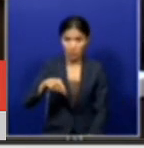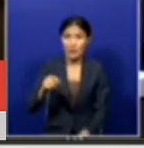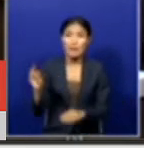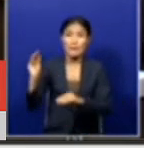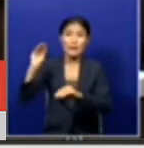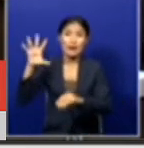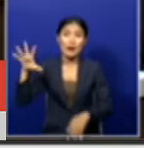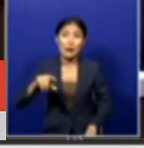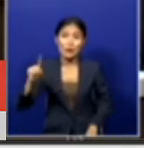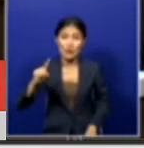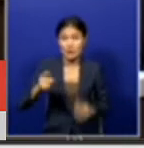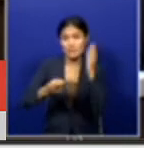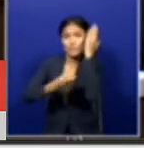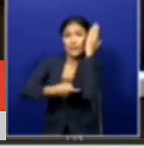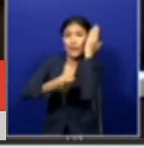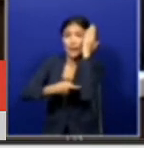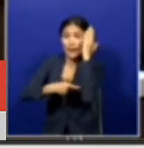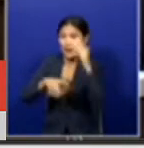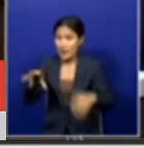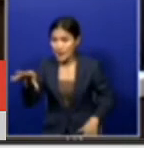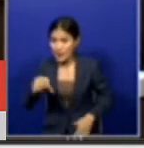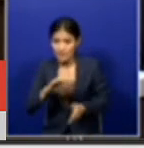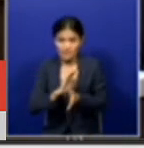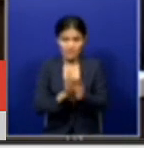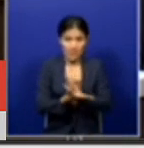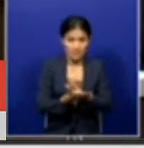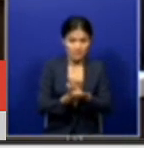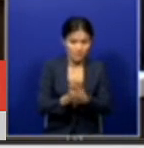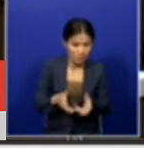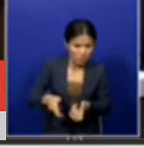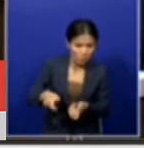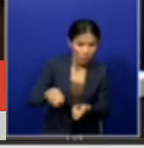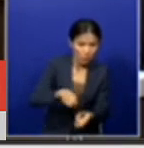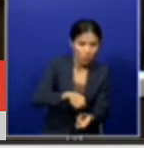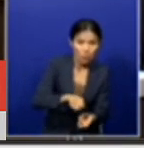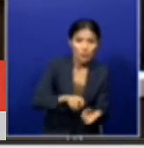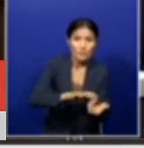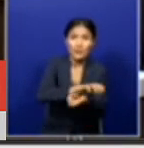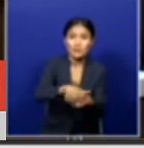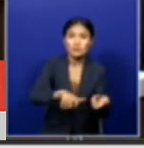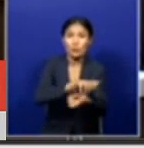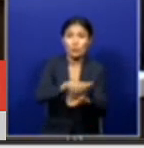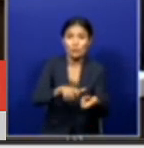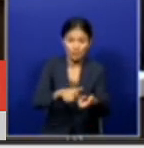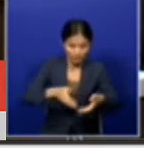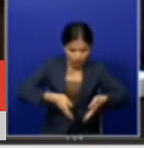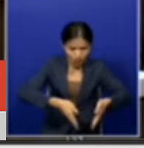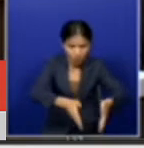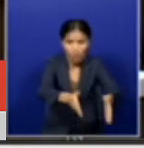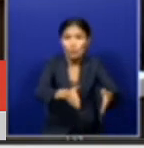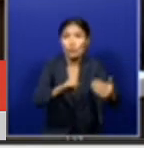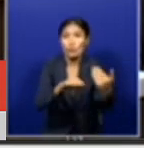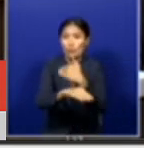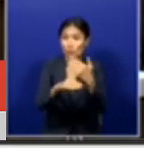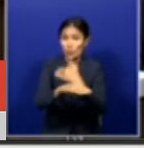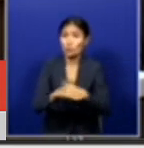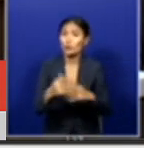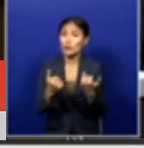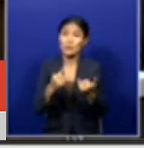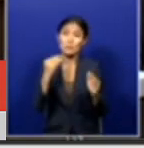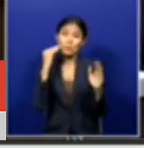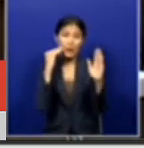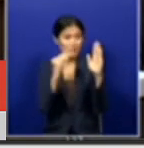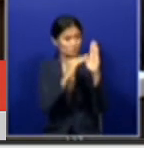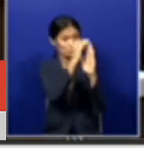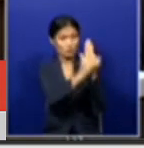ราทั้งประเทศมีหมู่บ้านกว่า 70,000 กว่าหมู่บ้านค